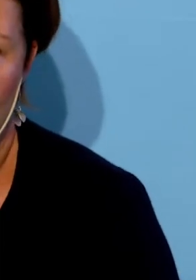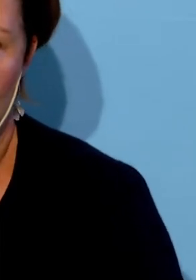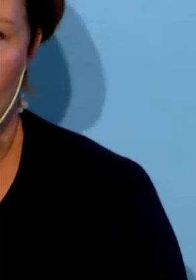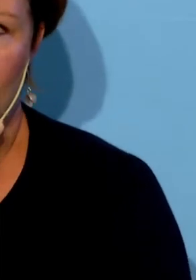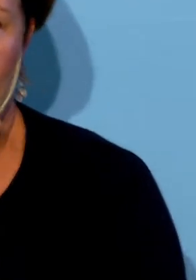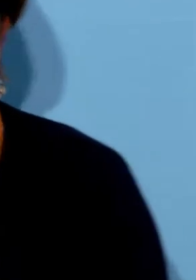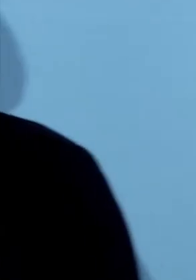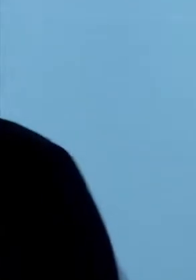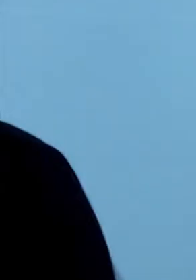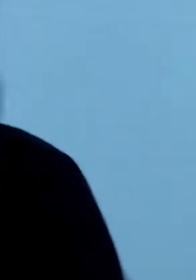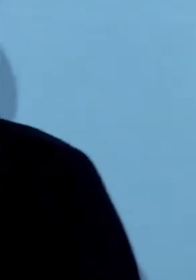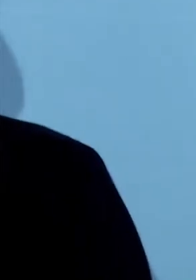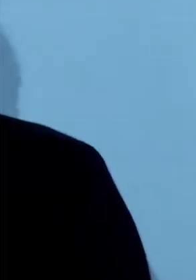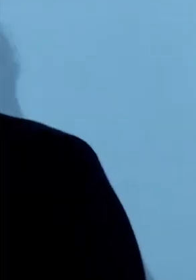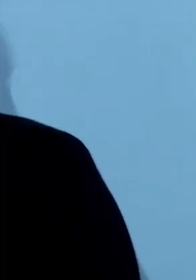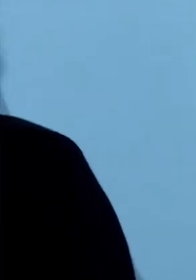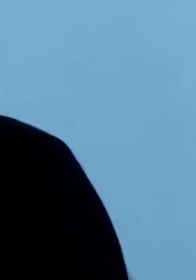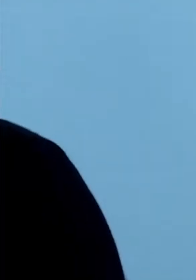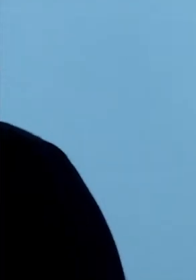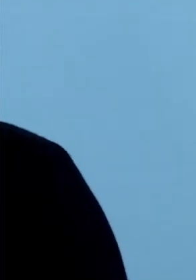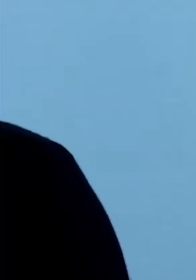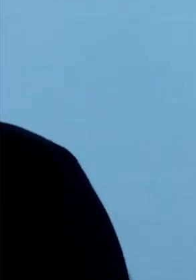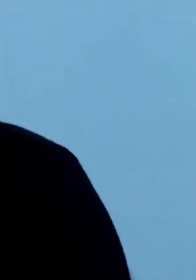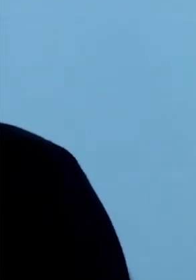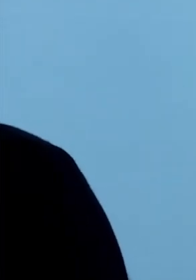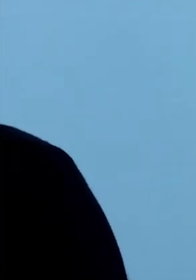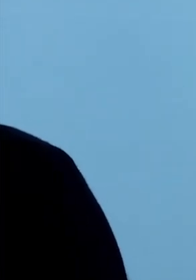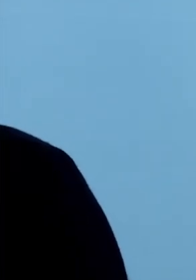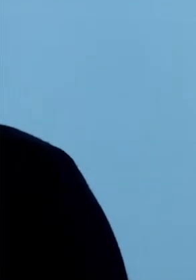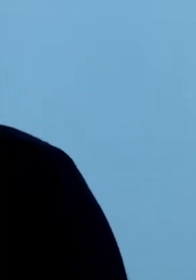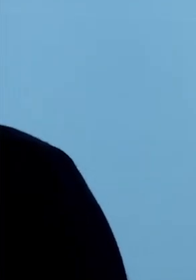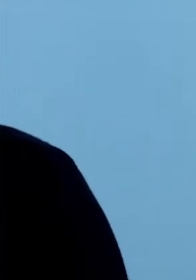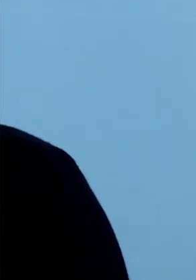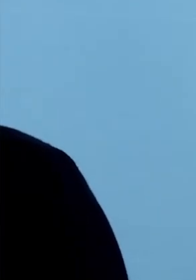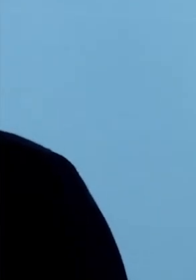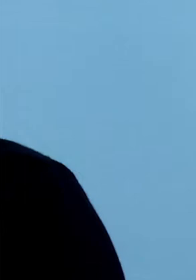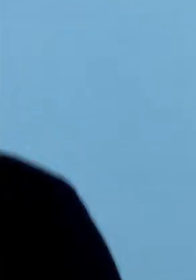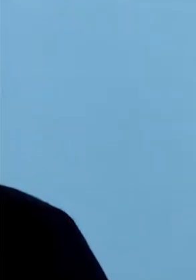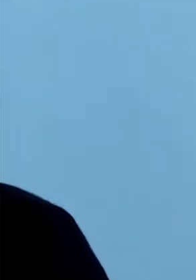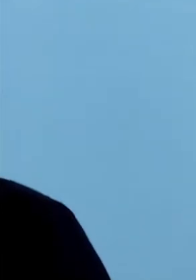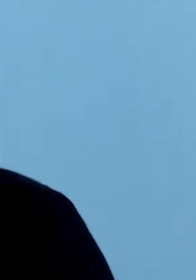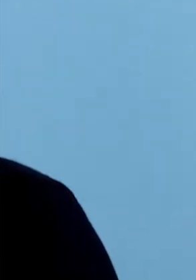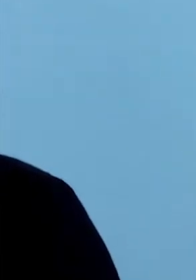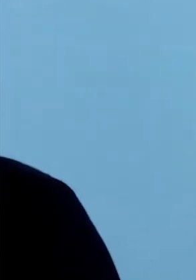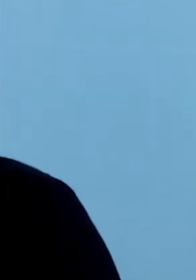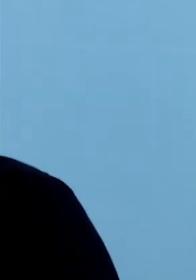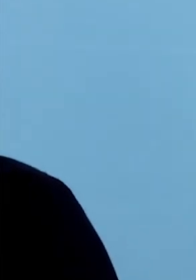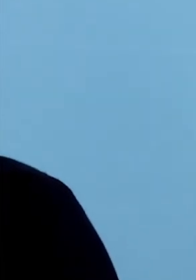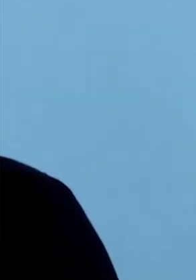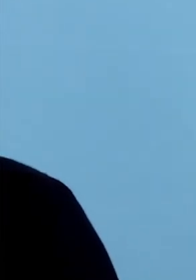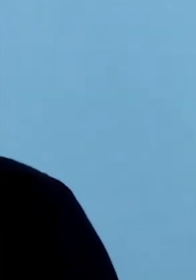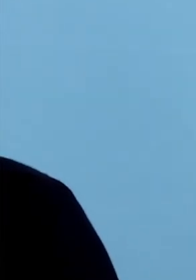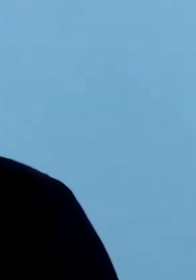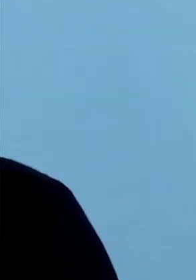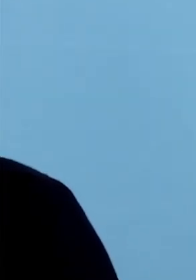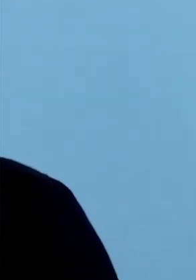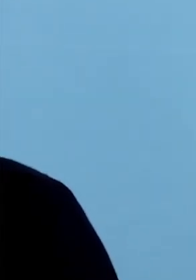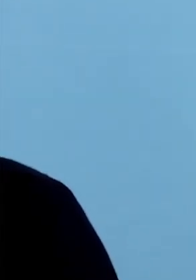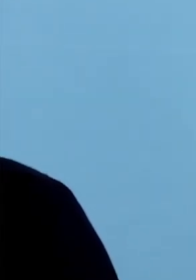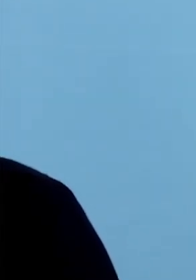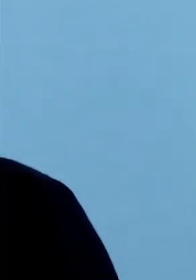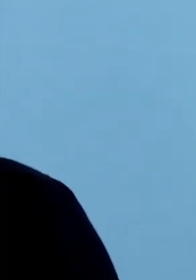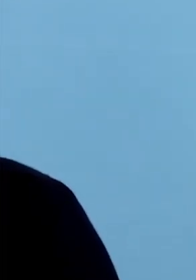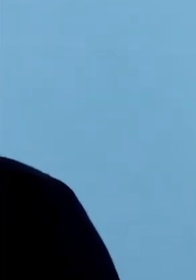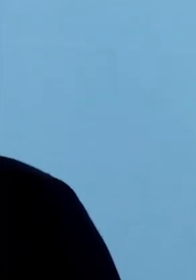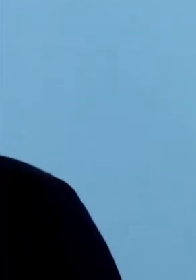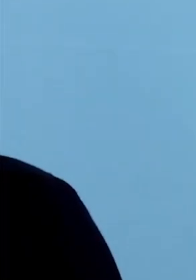ligger fronten just nu inom ditt område. Om du själv då kommer från ett företag, så kan du själv bli en katalysator att få in det där och